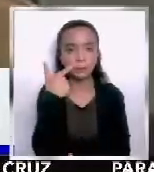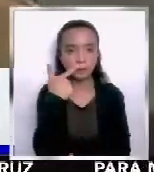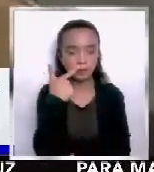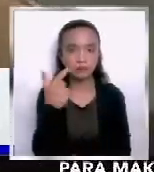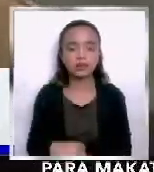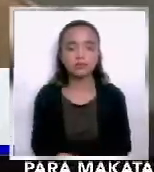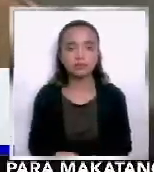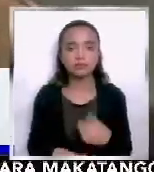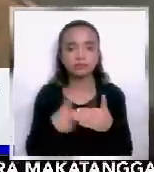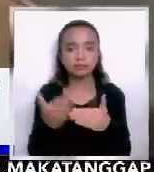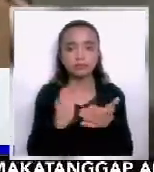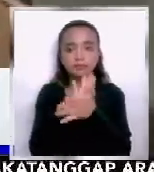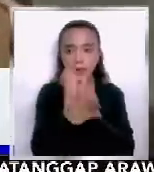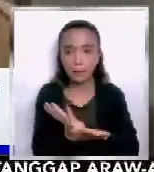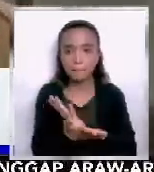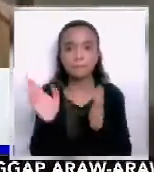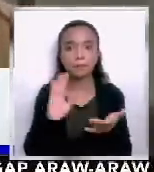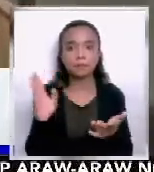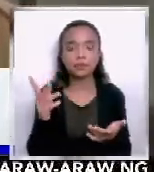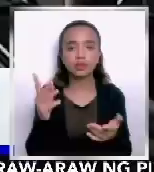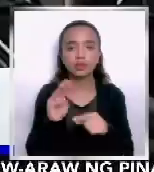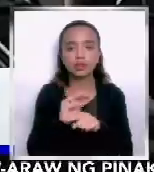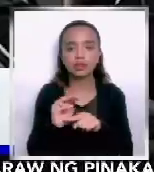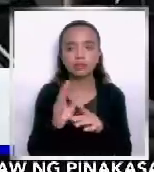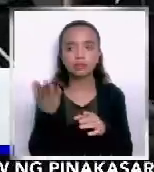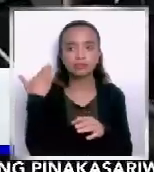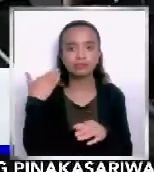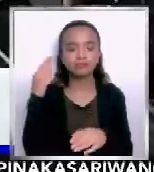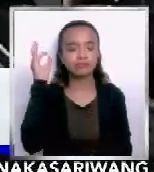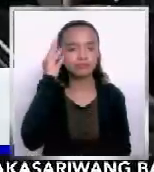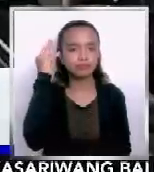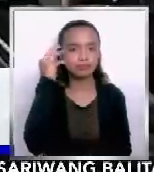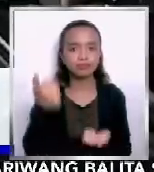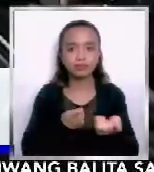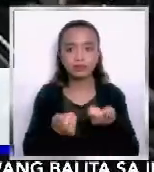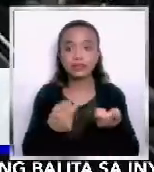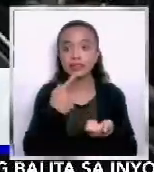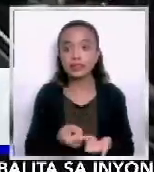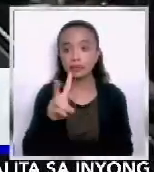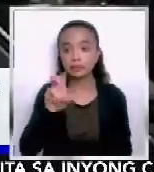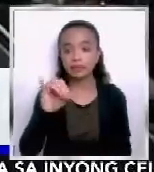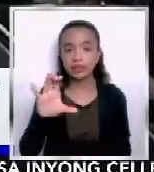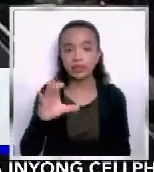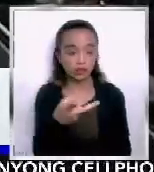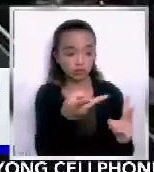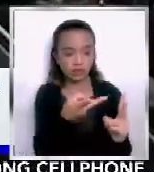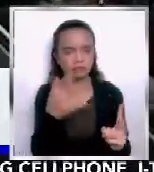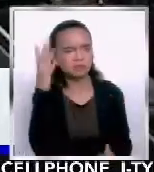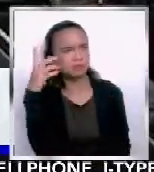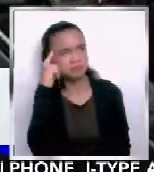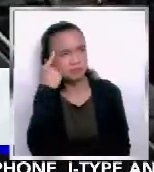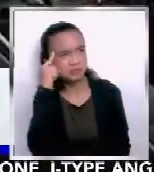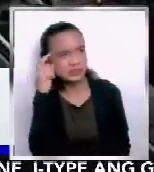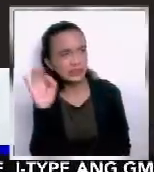Ople na naging Labor Minister noong Marcos administration. Ayon kay Rodriguez, pinag-iisipan pa ng dalawa kung tatanggapin nila